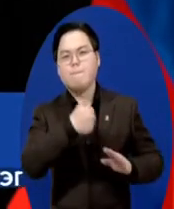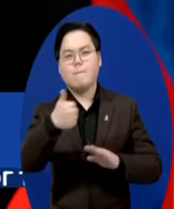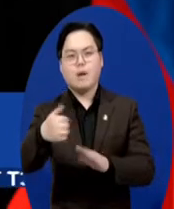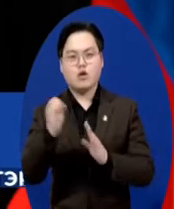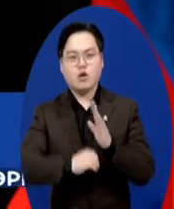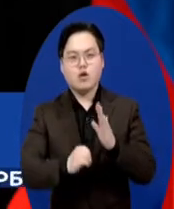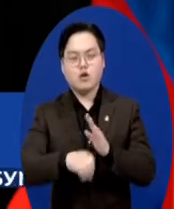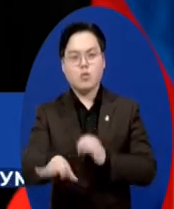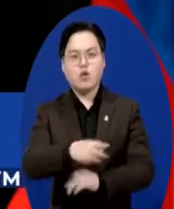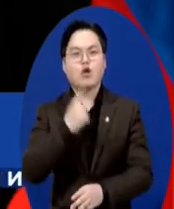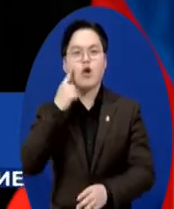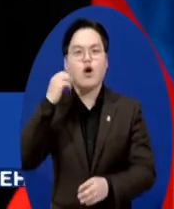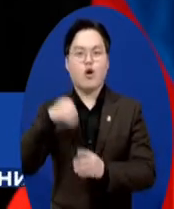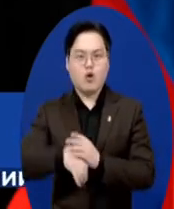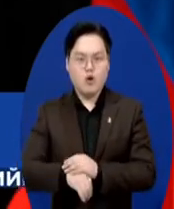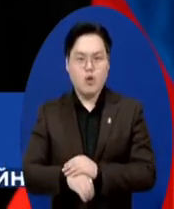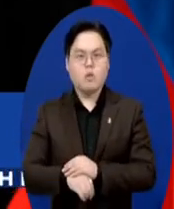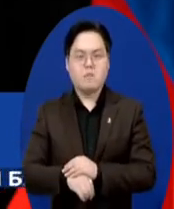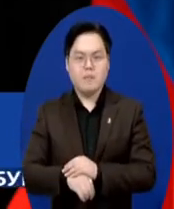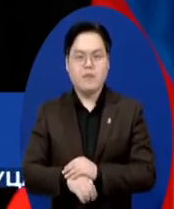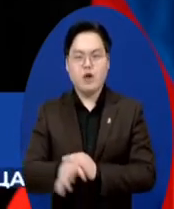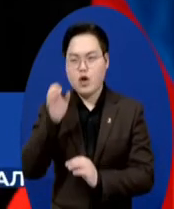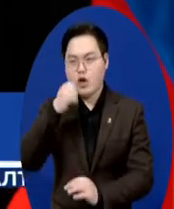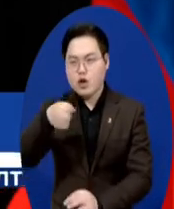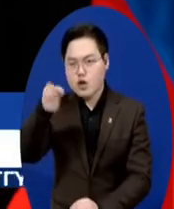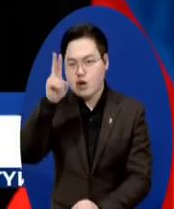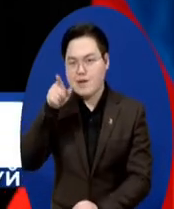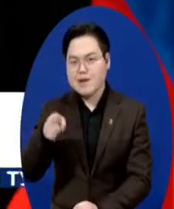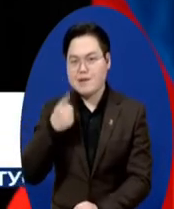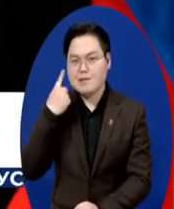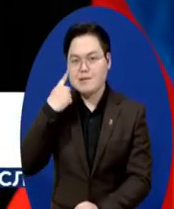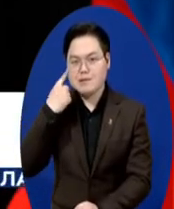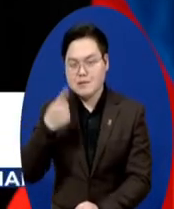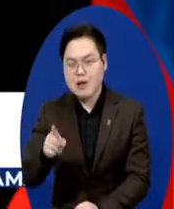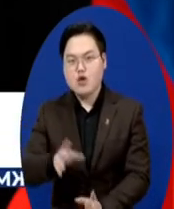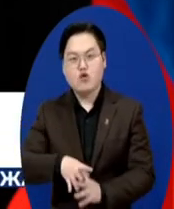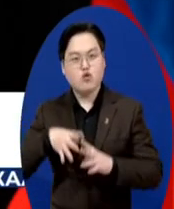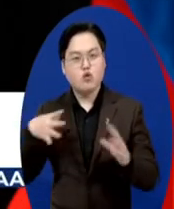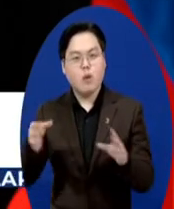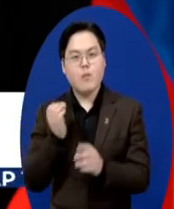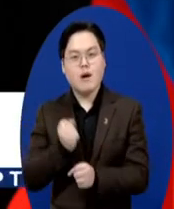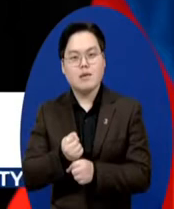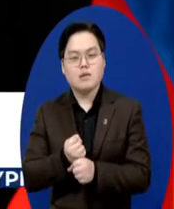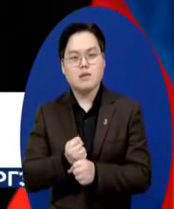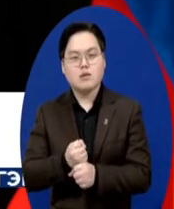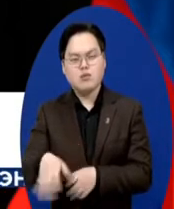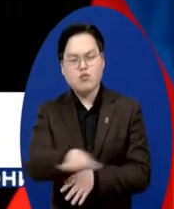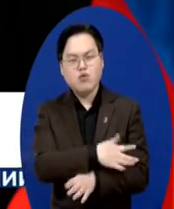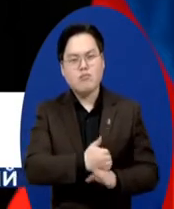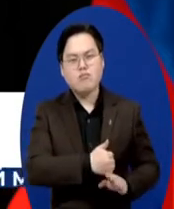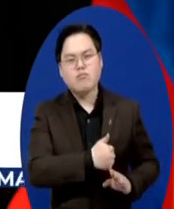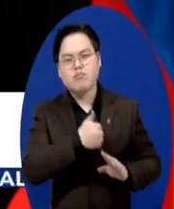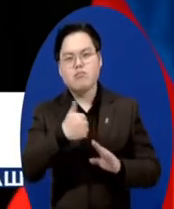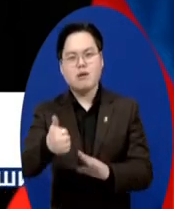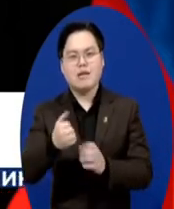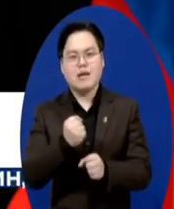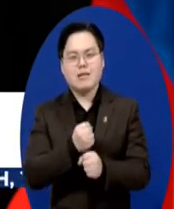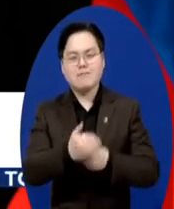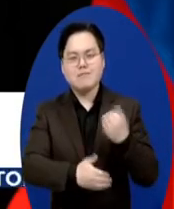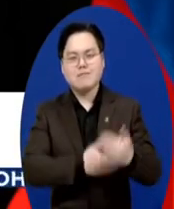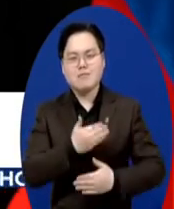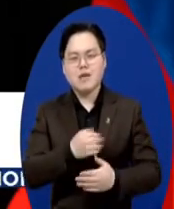гэж бид ойлгож байгаа. Тэгээ ерөнхийлөгчөөс санаачилсан энэ том ажлыг манлайлан